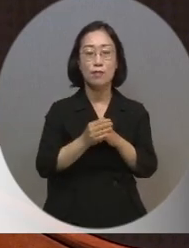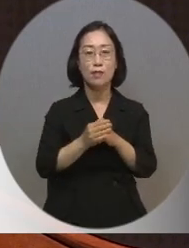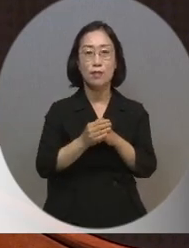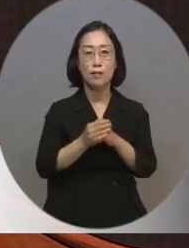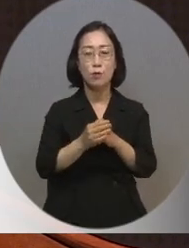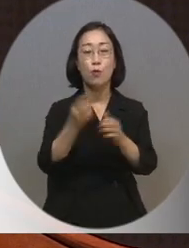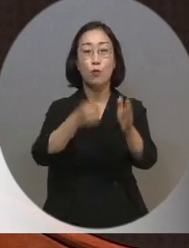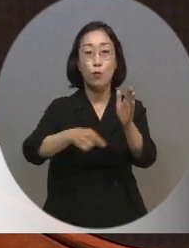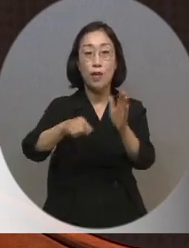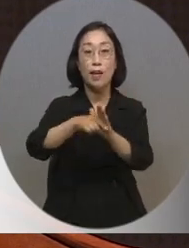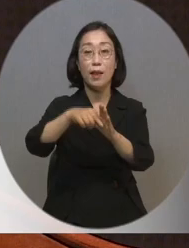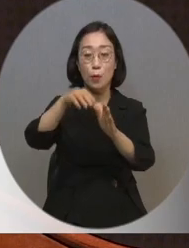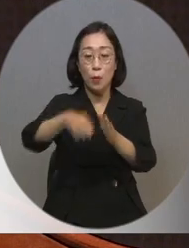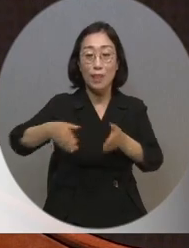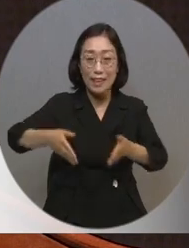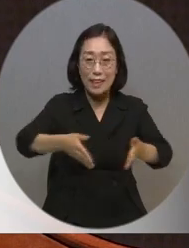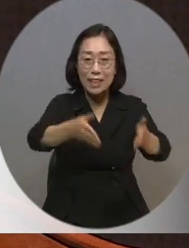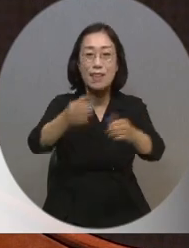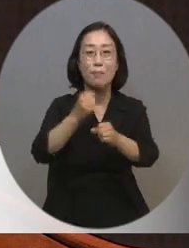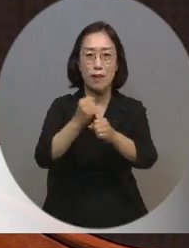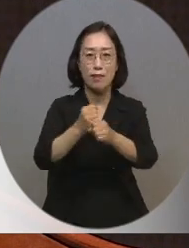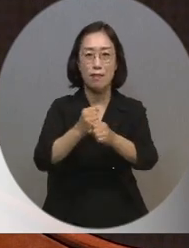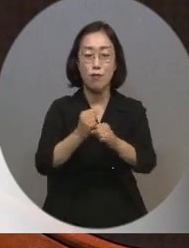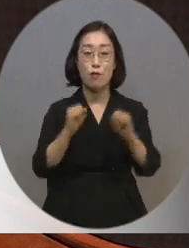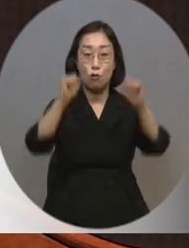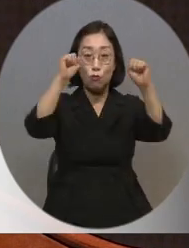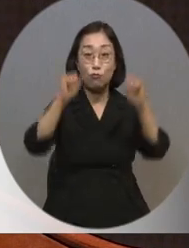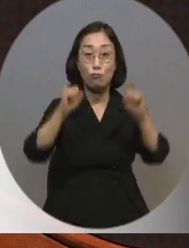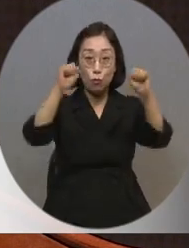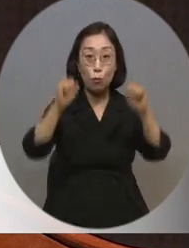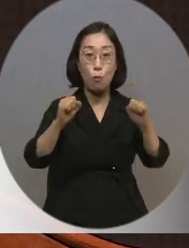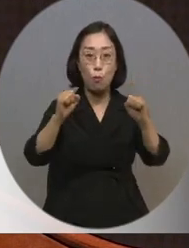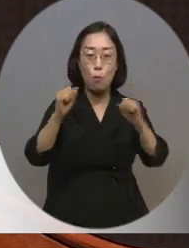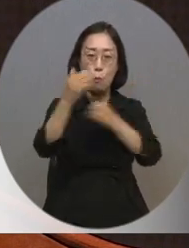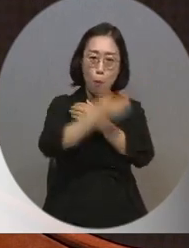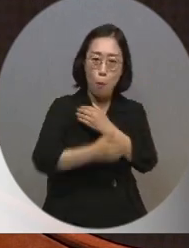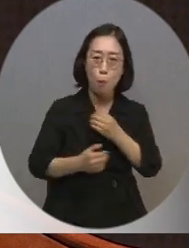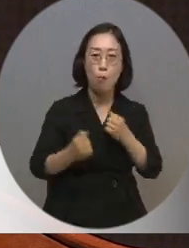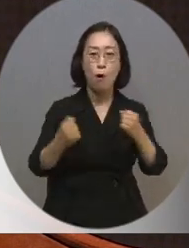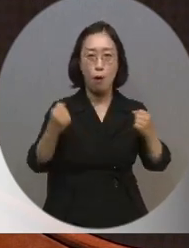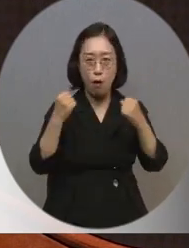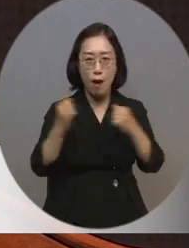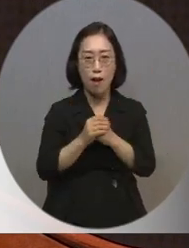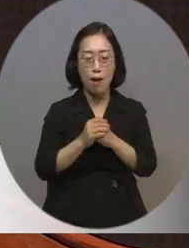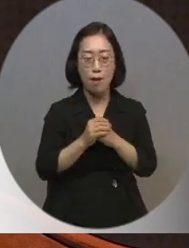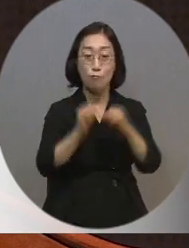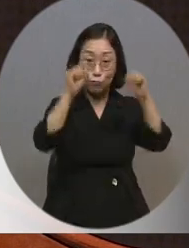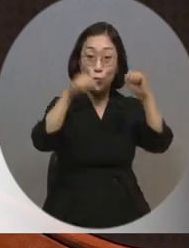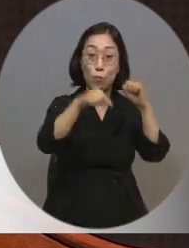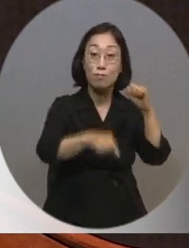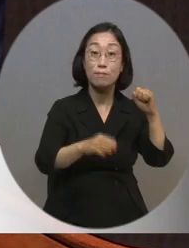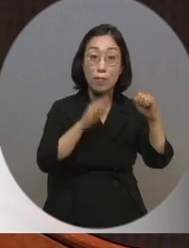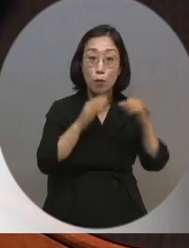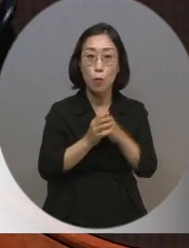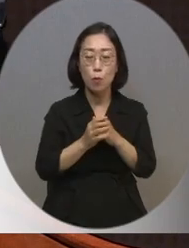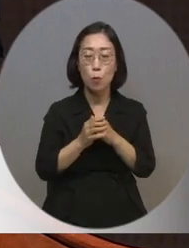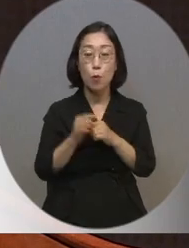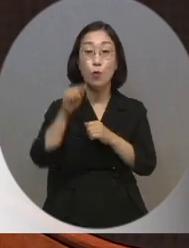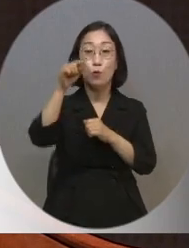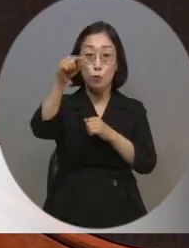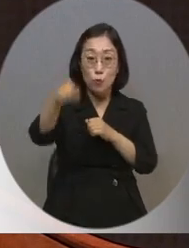여러분들을 위한 길입니다. 운동장에서도 열심히 건강한 몸을 위해서 운동해 주시고 또 그